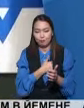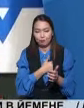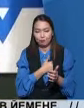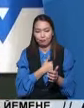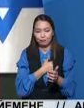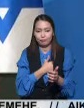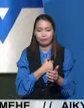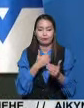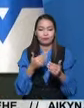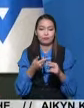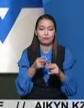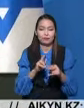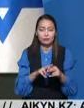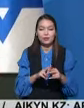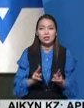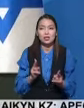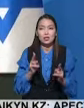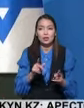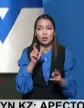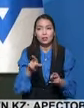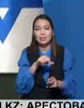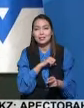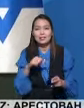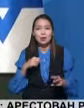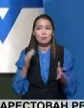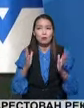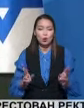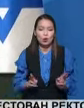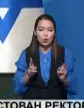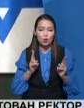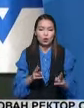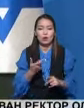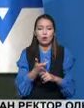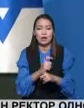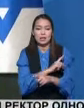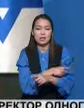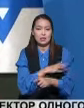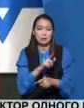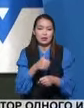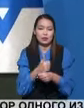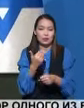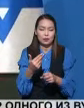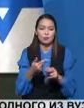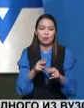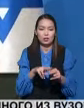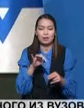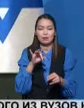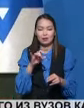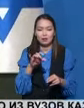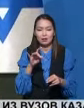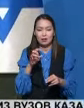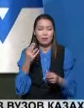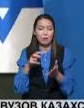Насралла был не просто еще одним террористом. Он был тем самым террористом. Он был осью оси, главным двигателем оси зла Ирана. Он и его люди